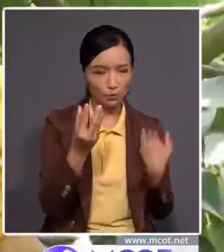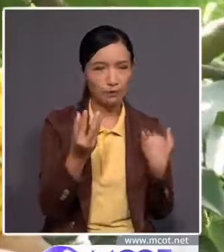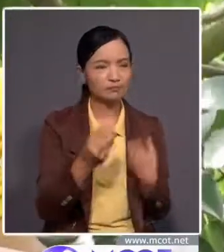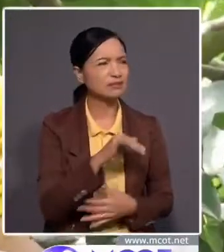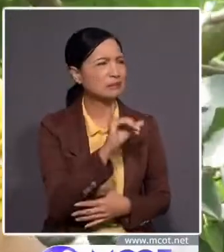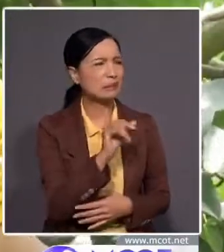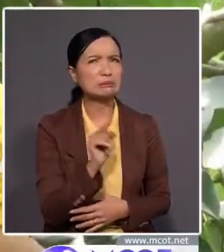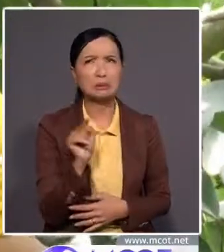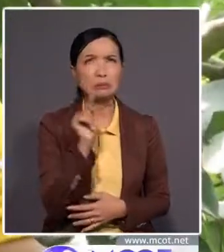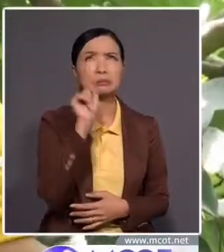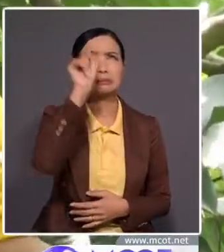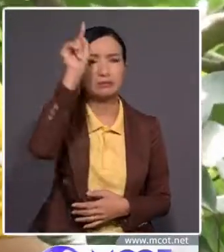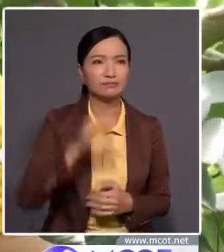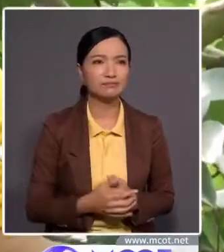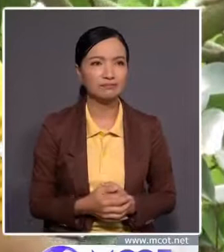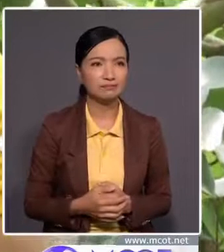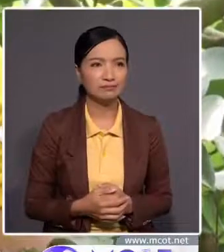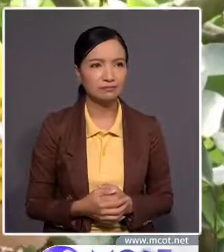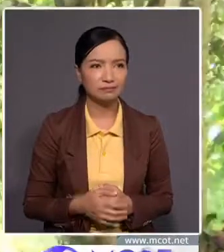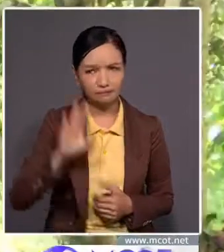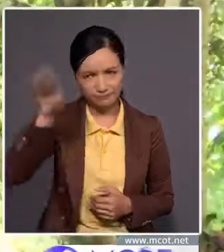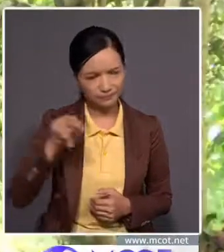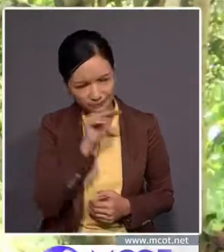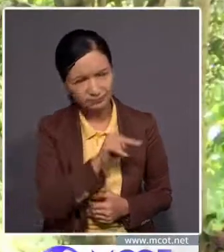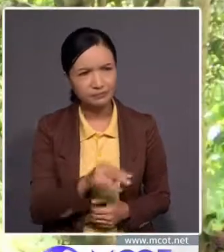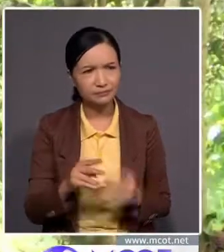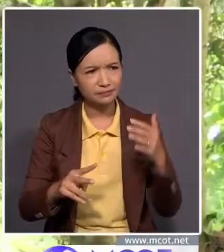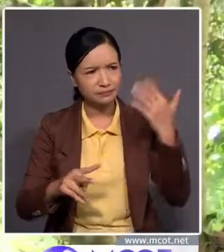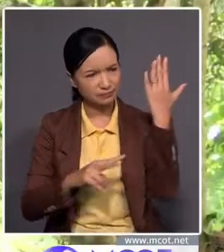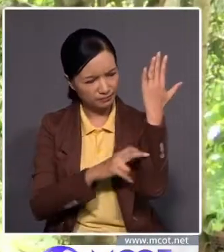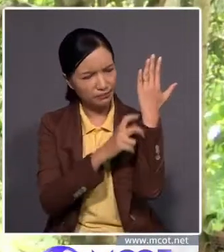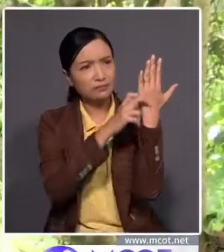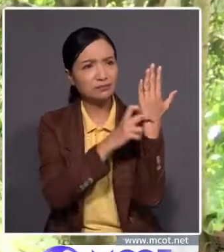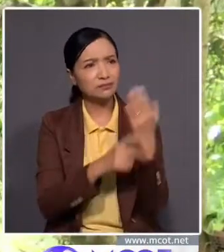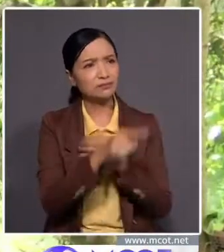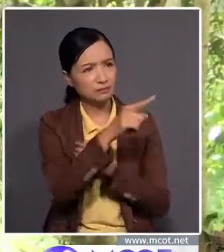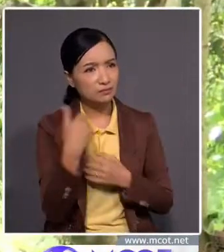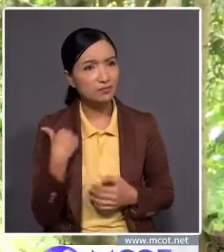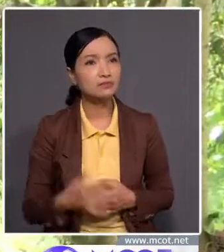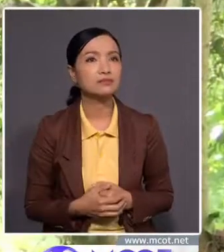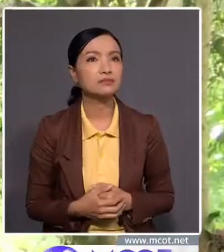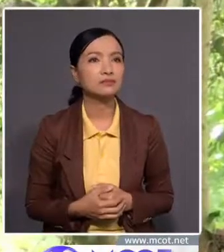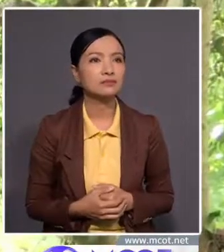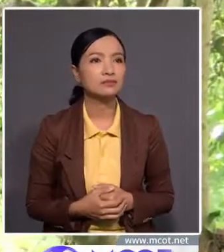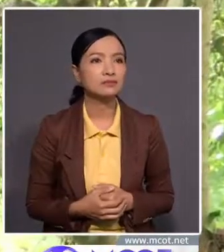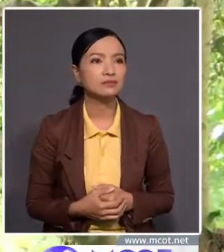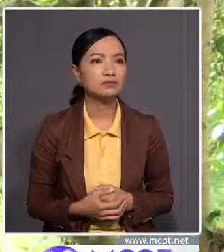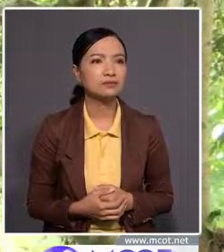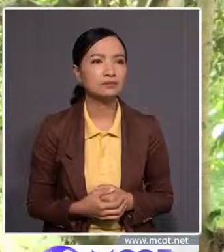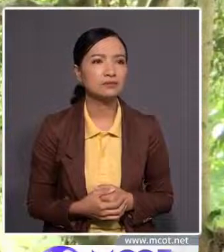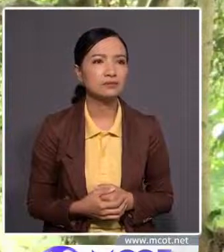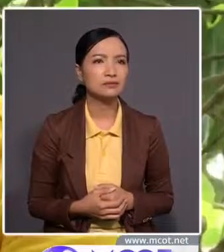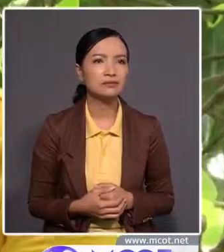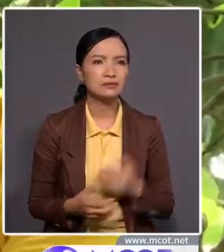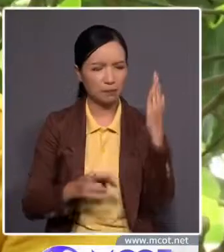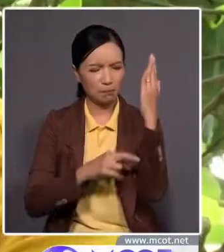อะสิมันไปยังไม่ถึงอะ นี่มาดูผู้ใหญ่นี ่ไม่ต้องตะปีนก็ได้ครับแถวนี้ก็พอมีอยู่พี่ นี่ไงเขาน้อมเอาแค่นี้เอง โอ้ตะปีนซะ ทำไม